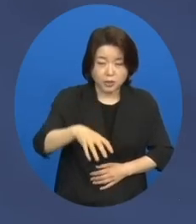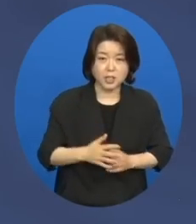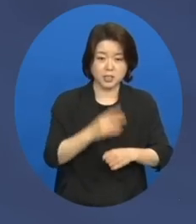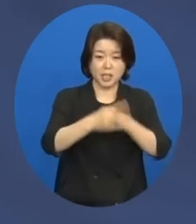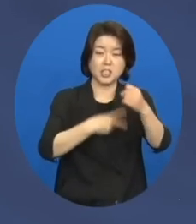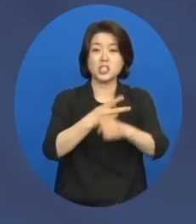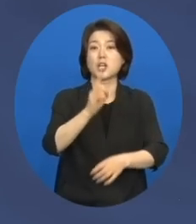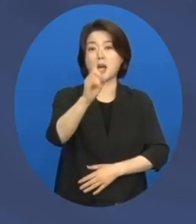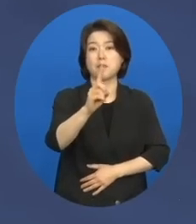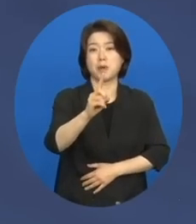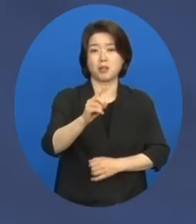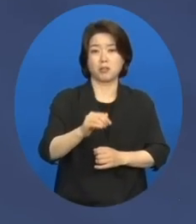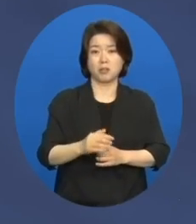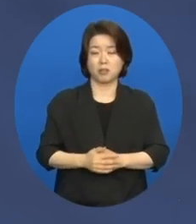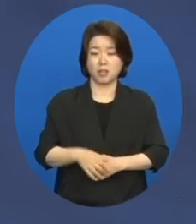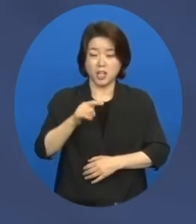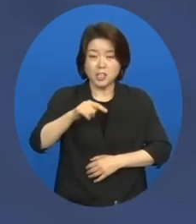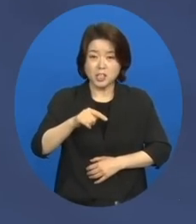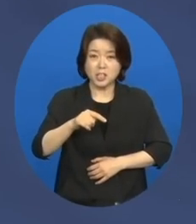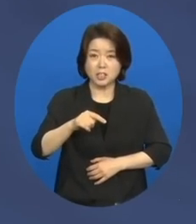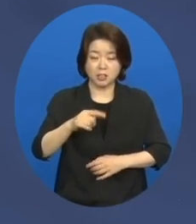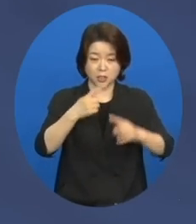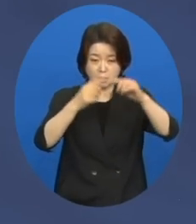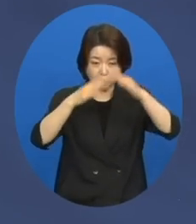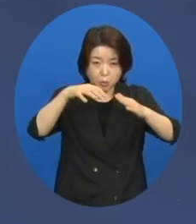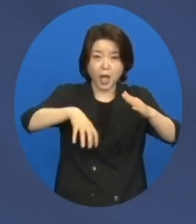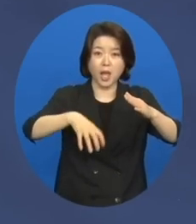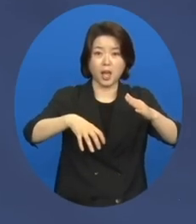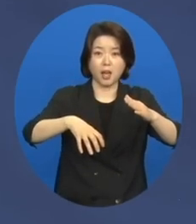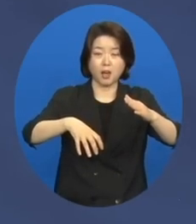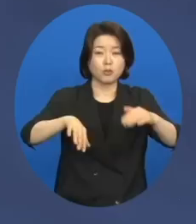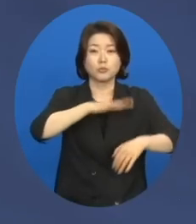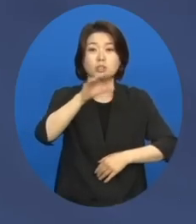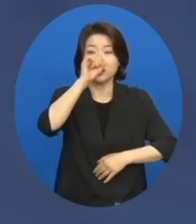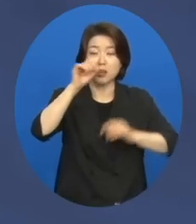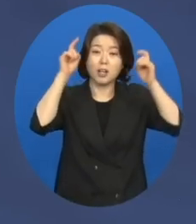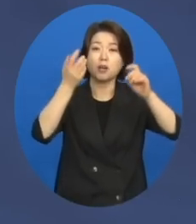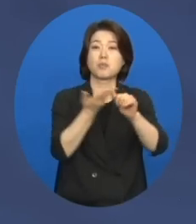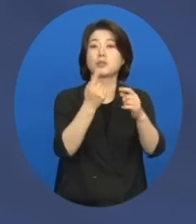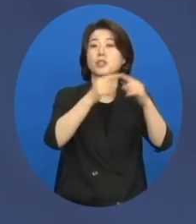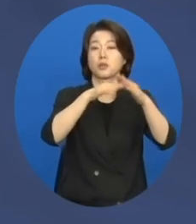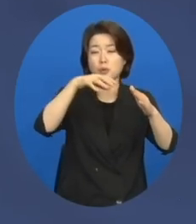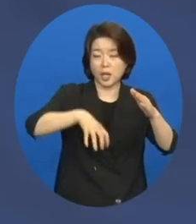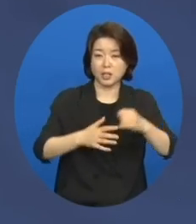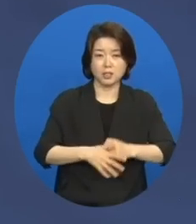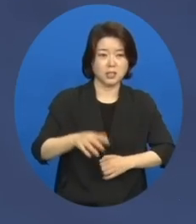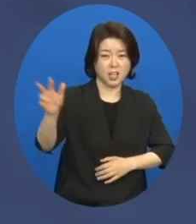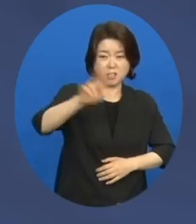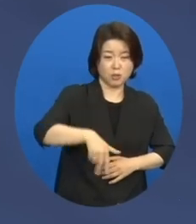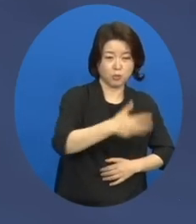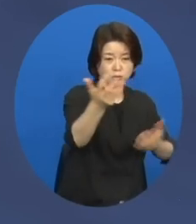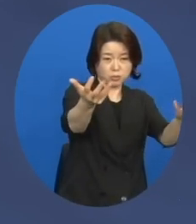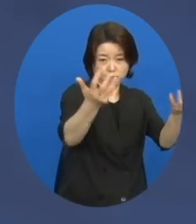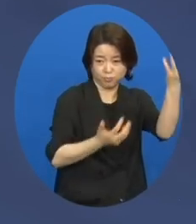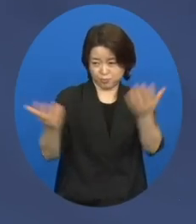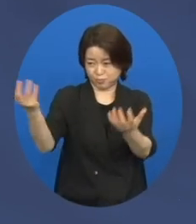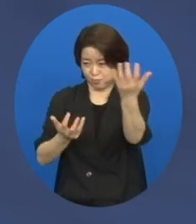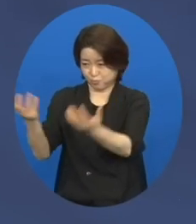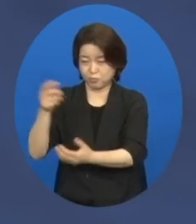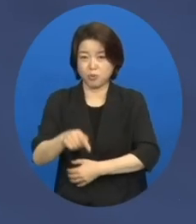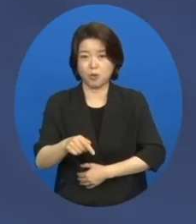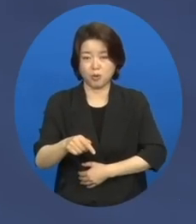한 번씩 하나님께서 이 땅, 이 예배당 안에서 하나님이 그 전국에서 전 세계에서 온 사람들과 함께 주님